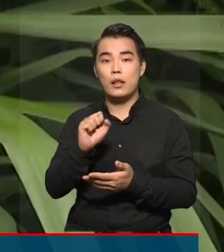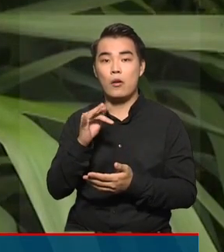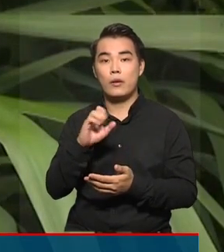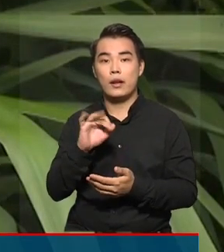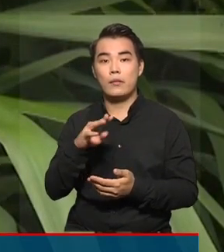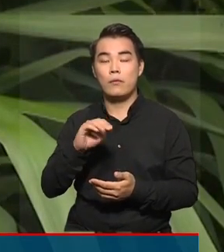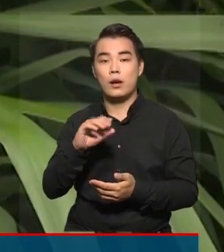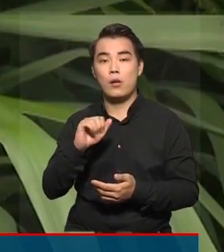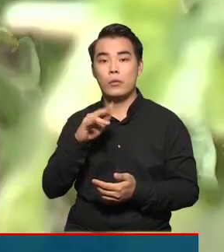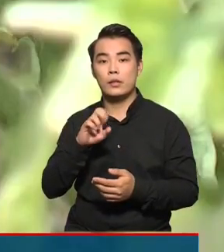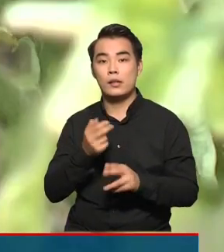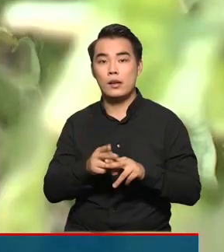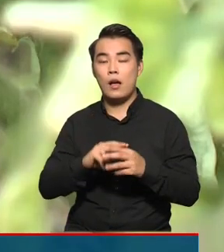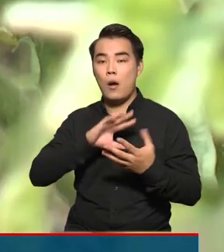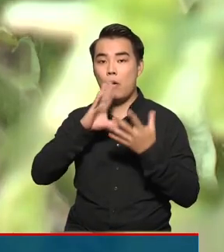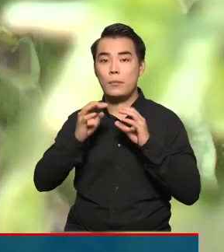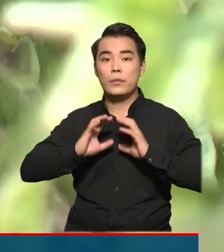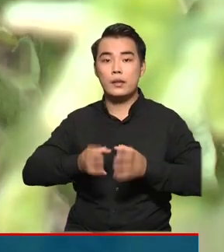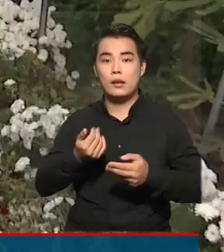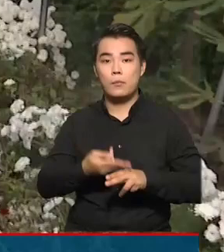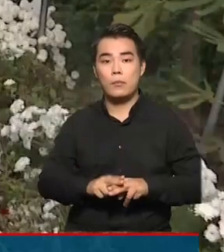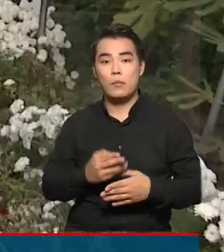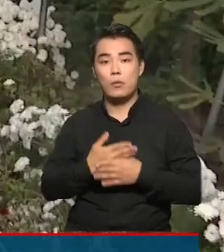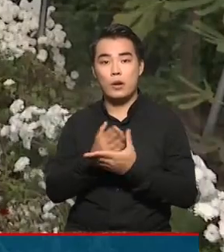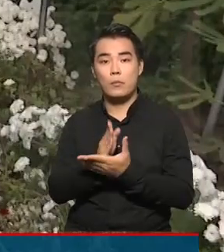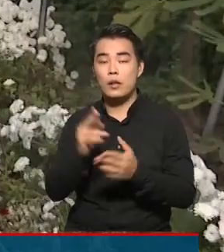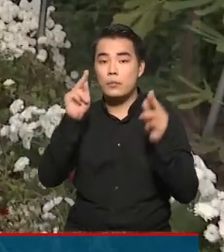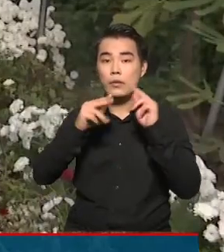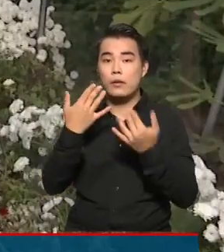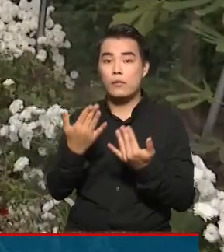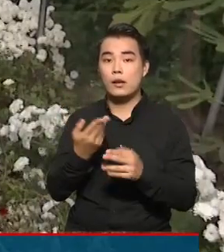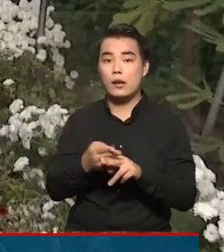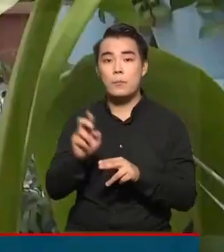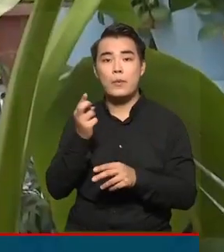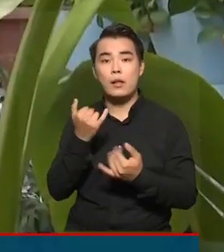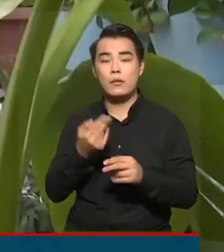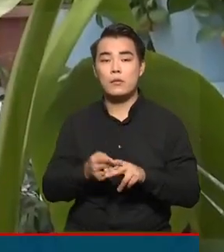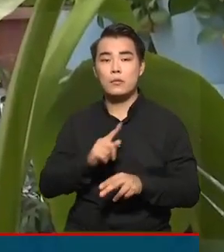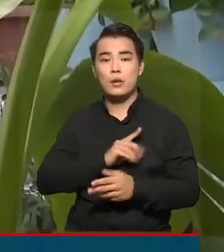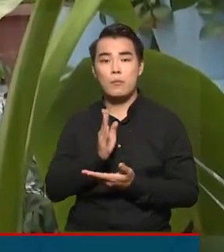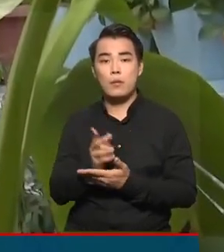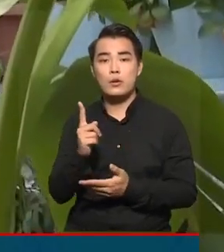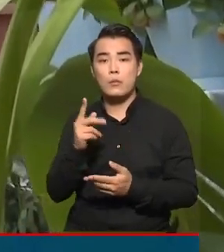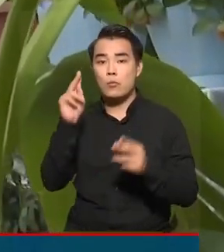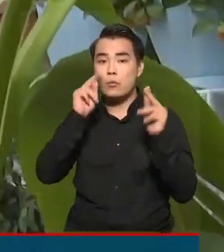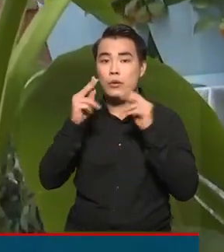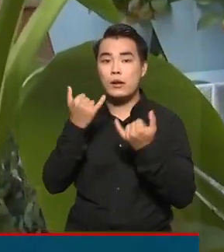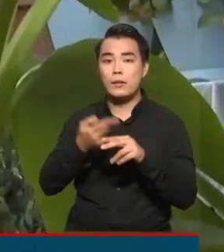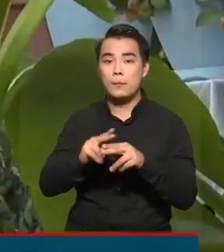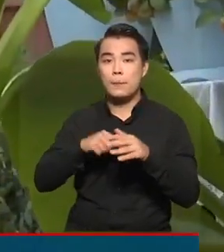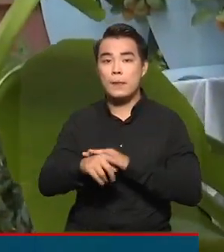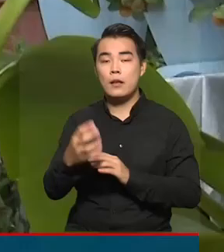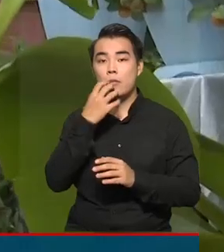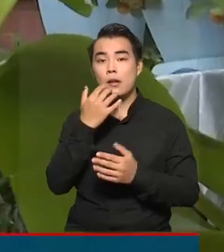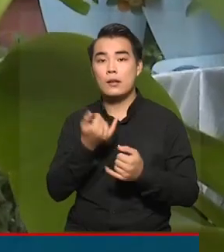автоматтандырылған жүйесін әлемнің әр бұрышынан басқарыламыз. Оқушылар жаратылыстану пәнін асыға күтеді. Себебі сабақ сыныпта емес,